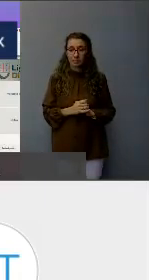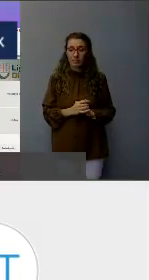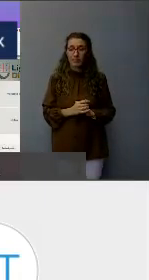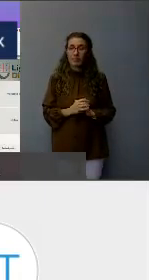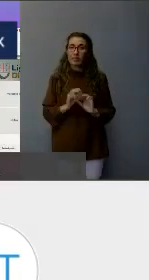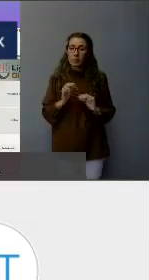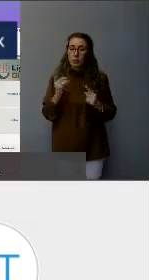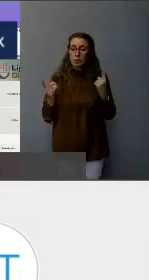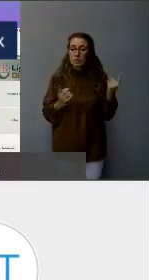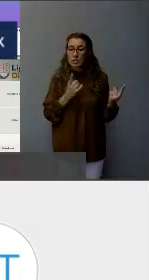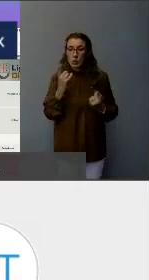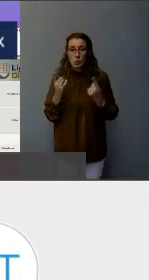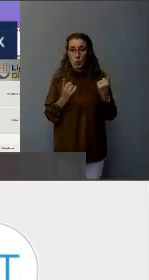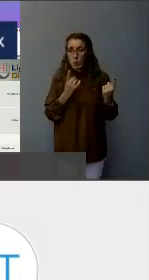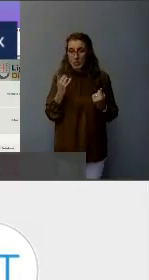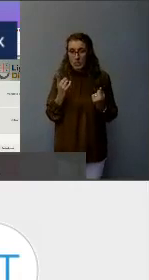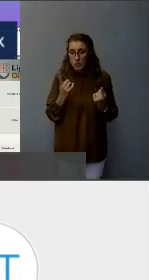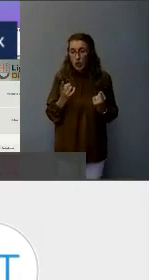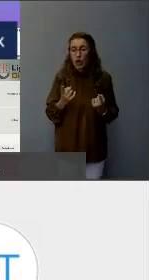sismica